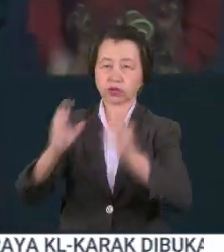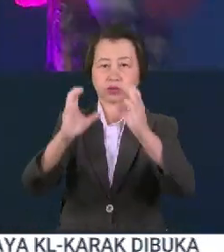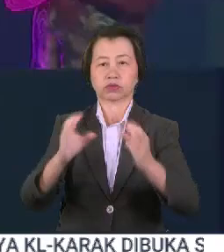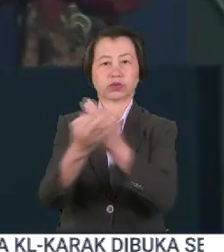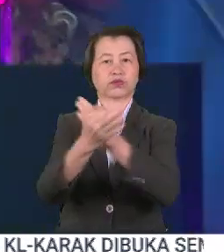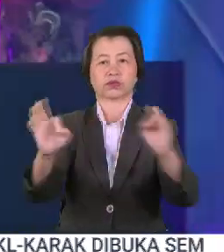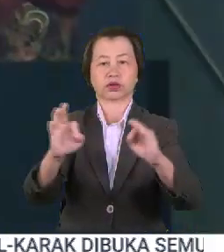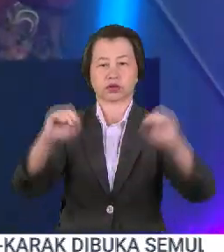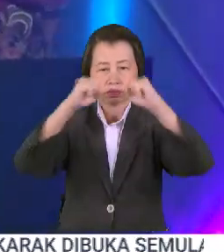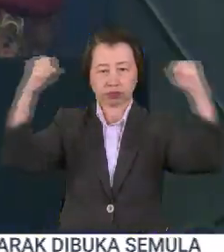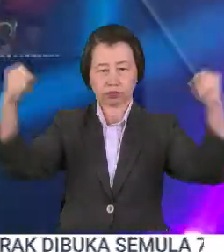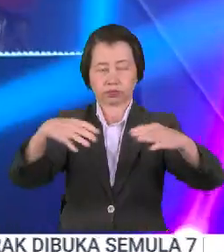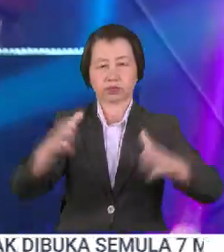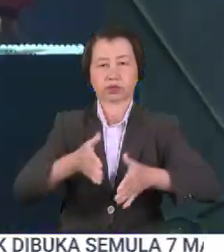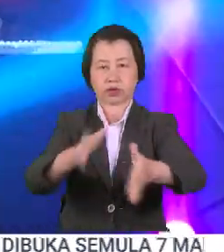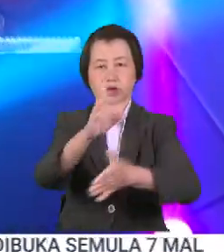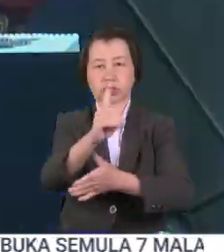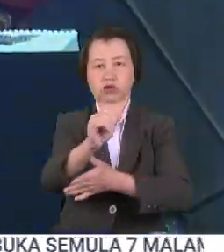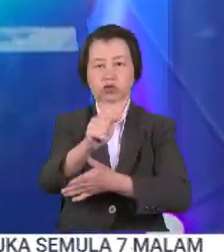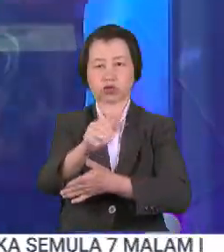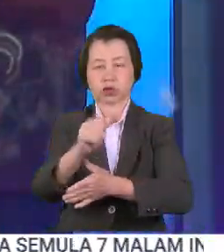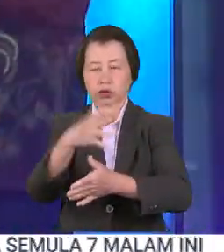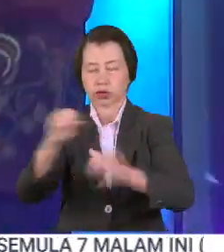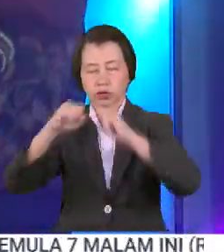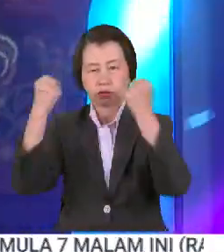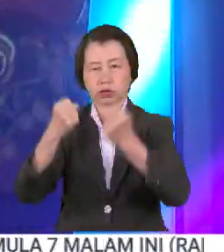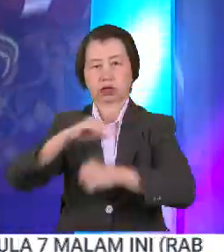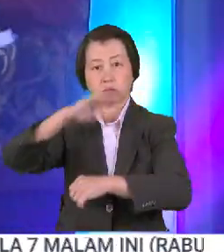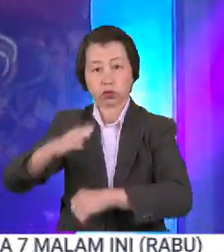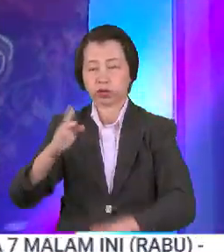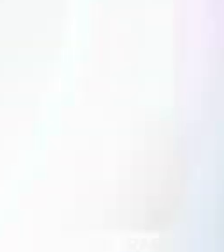ditawar penggunaan secara percuma Kompleks Sukan Jalan Duta dan Kompleks Sukan Bukit Kiara.